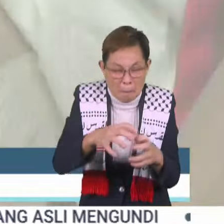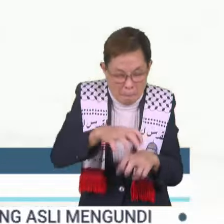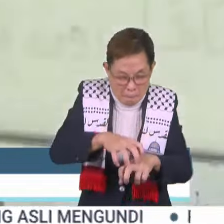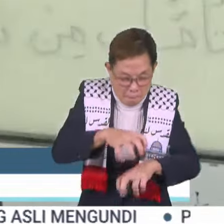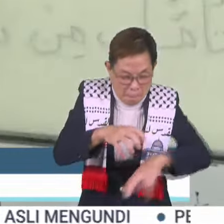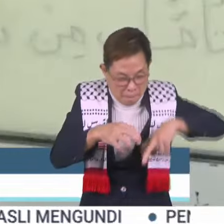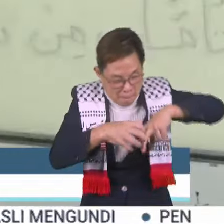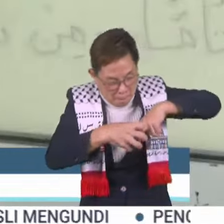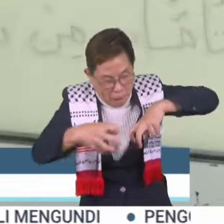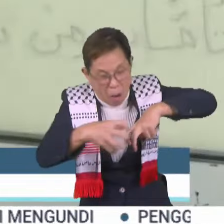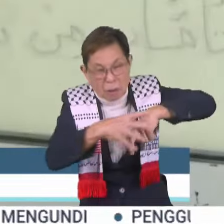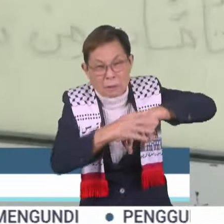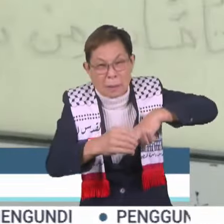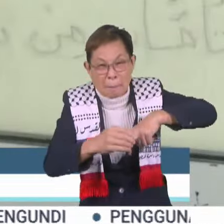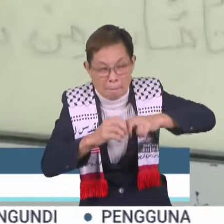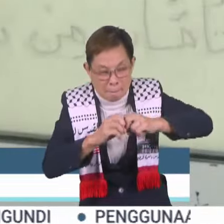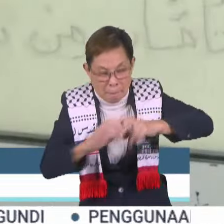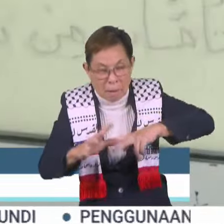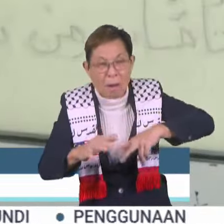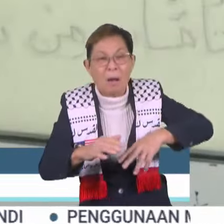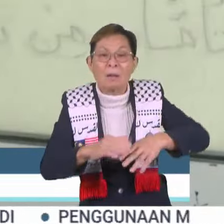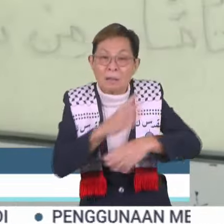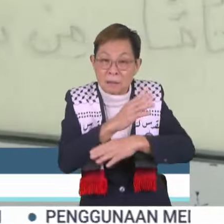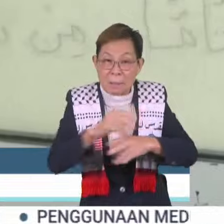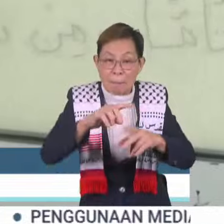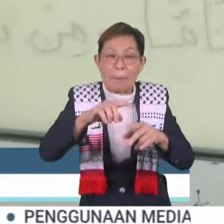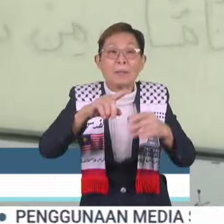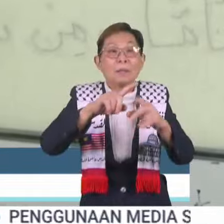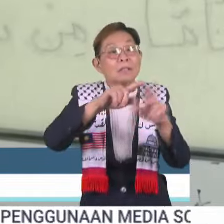Selain kaki kiri terpaksa dipotong pada penghujung Julai lalu.